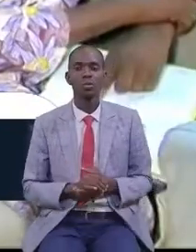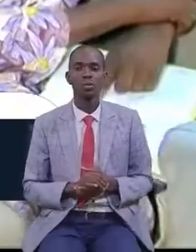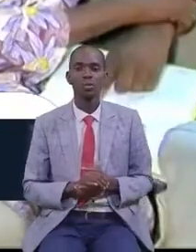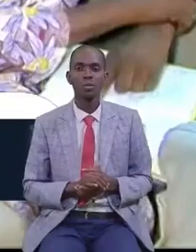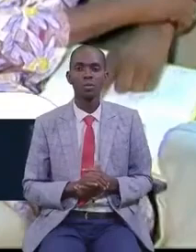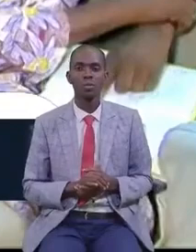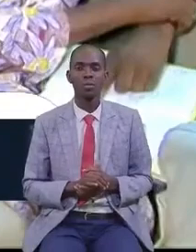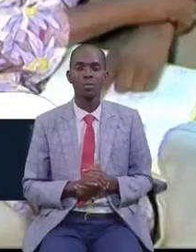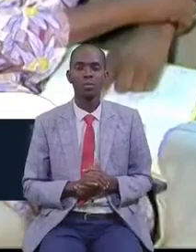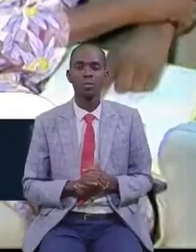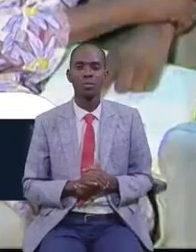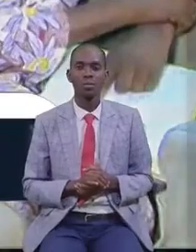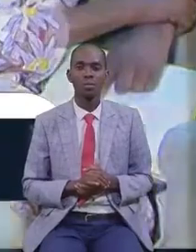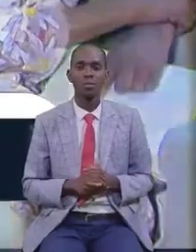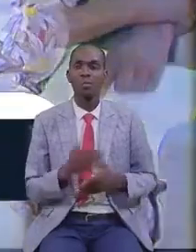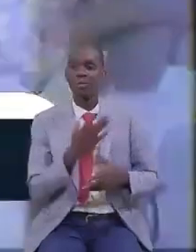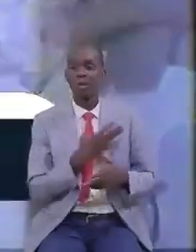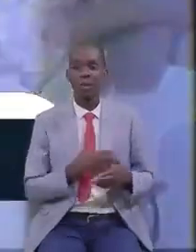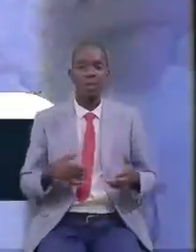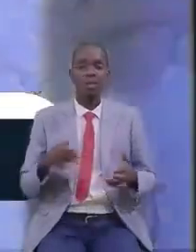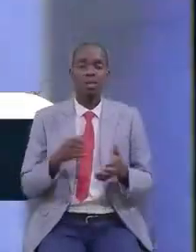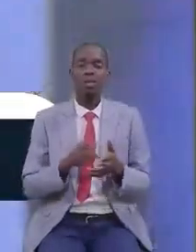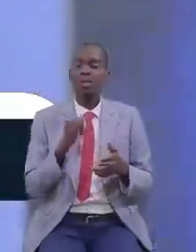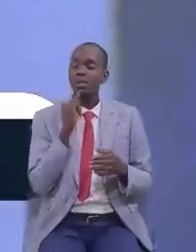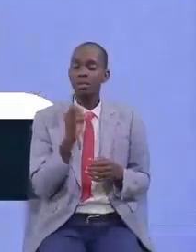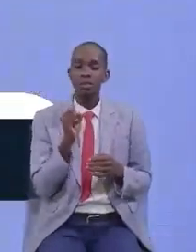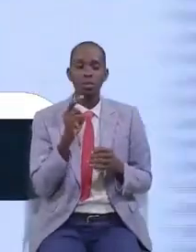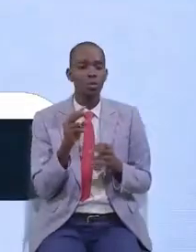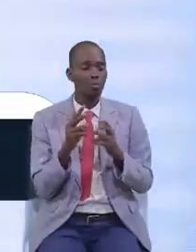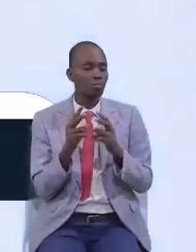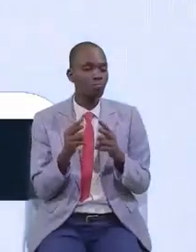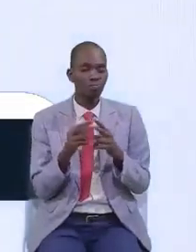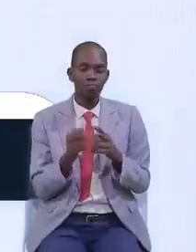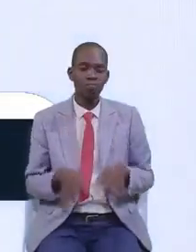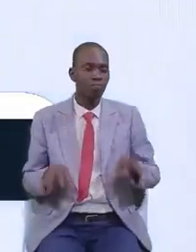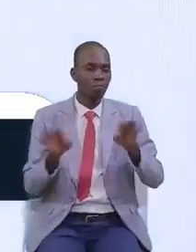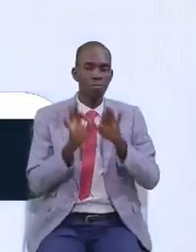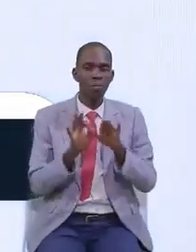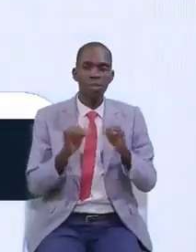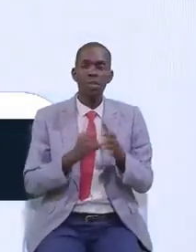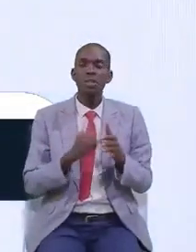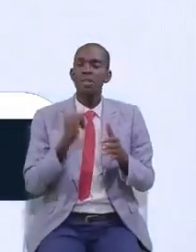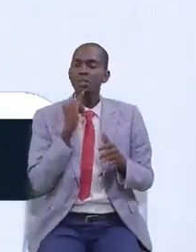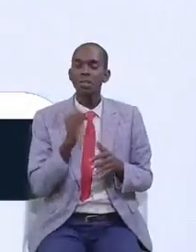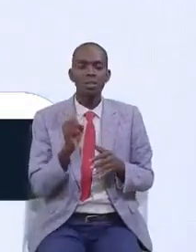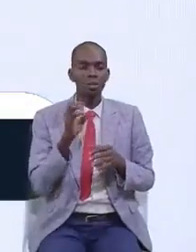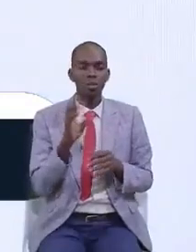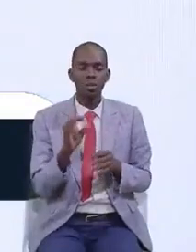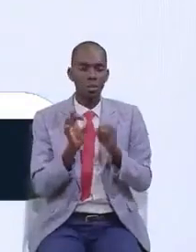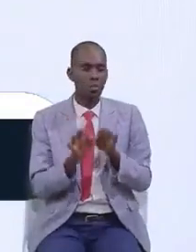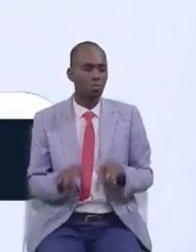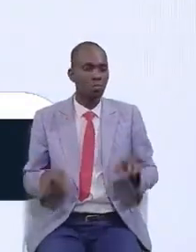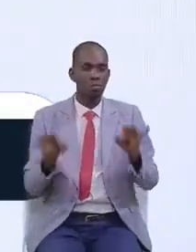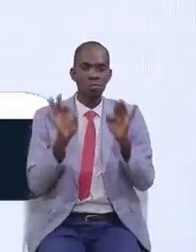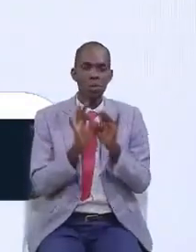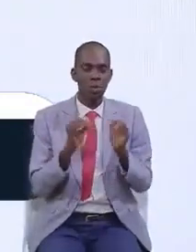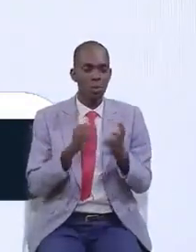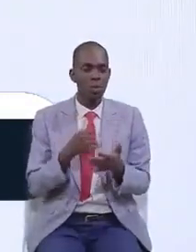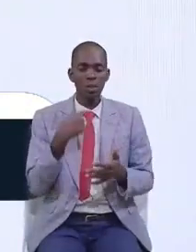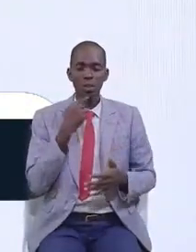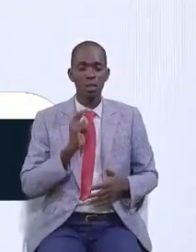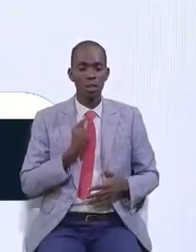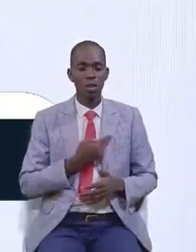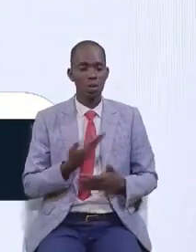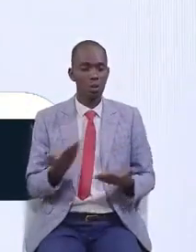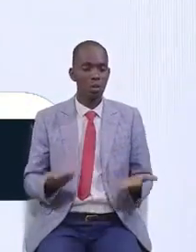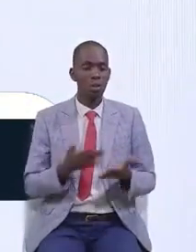వస్తారు ఆమేన్ చెప్తారా? And it is so essential. కనుక అది చాలా ప్రాముఖ్యం. It is so important. అది చాలా ప్రాముఖ్యం. It tells us we must